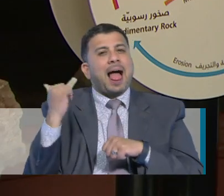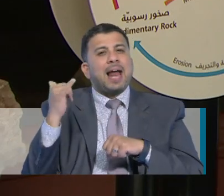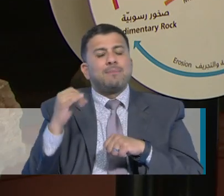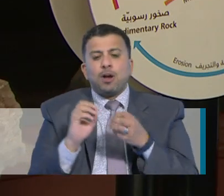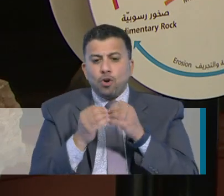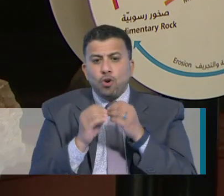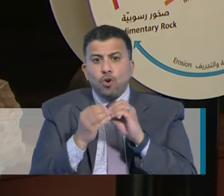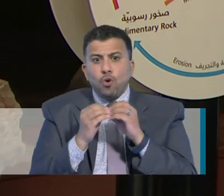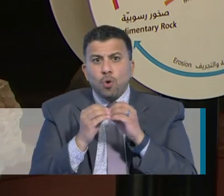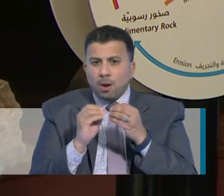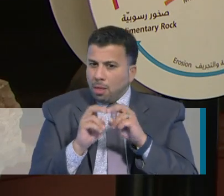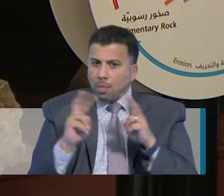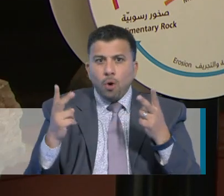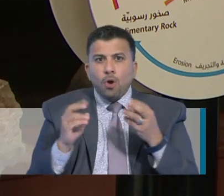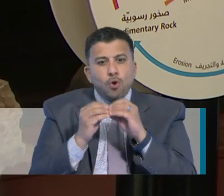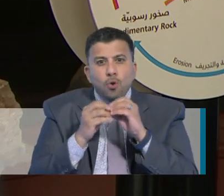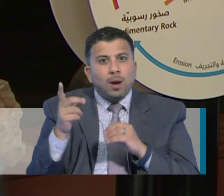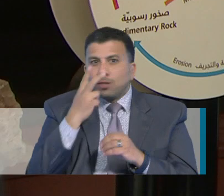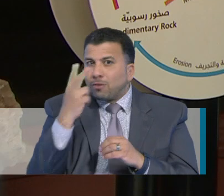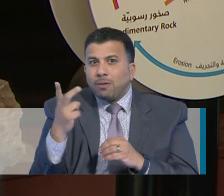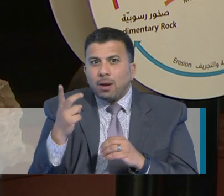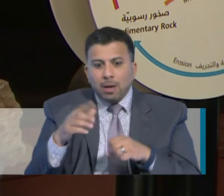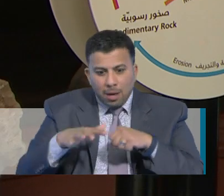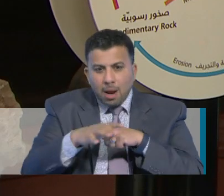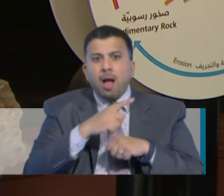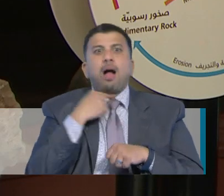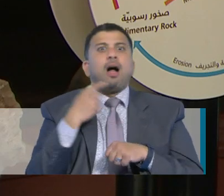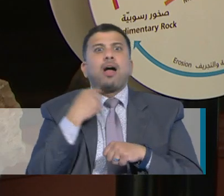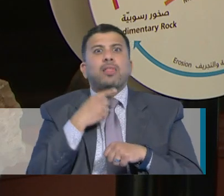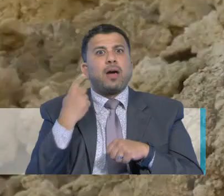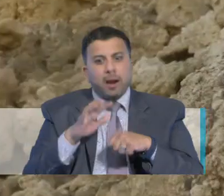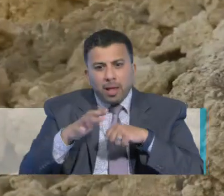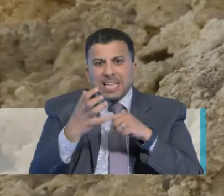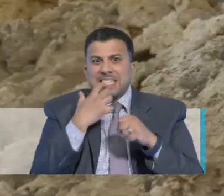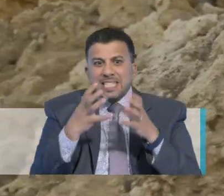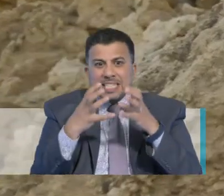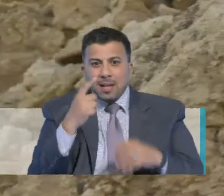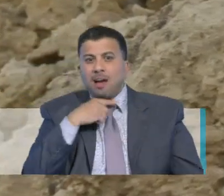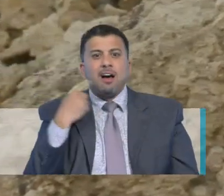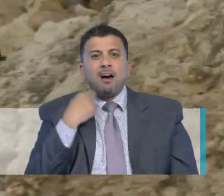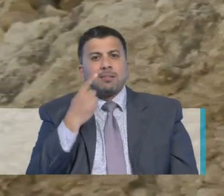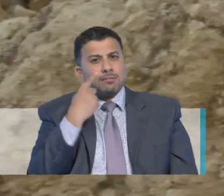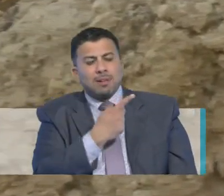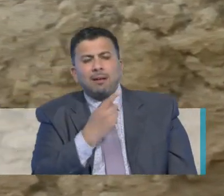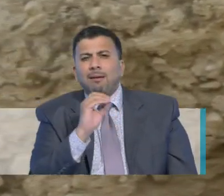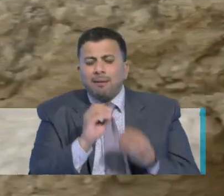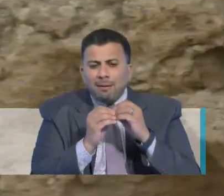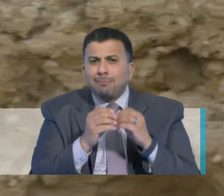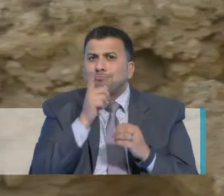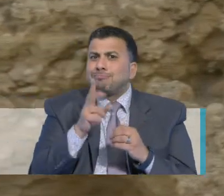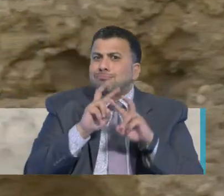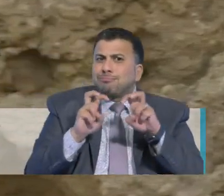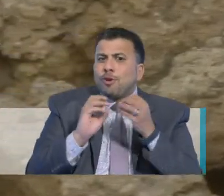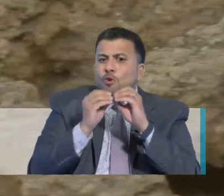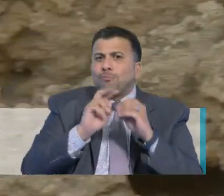لونها منفرد باللون الأخضر وفيها عروق بيضاء رفيعة وهي تدعى بالسربنتينيات. تحدثنا فيها عن